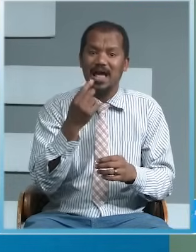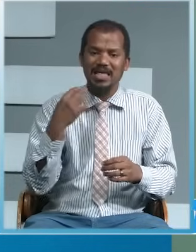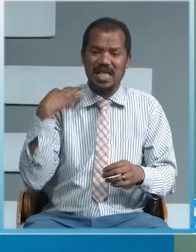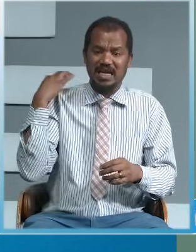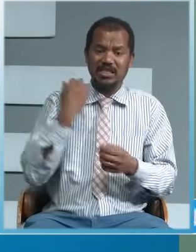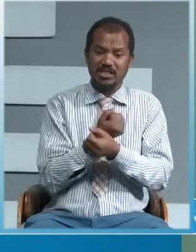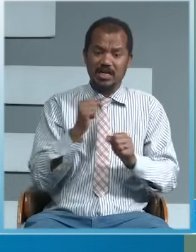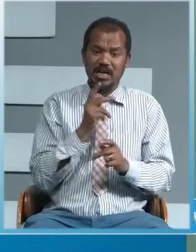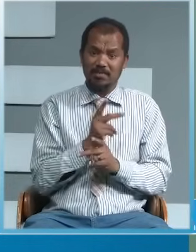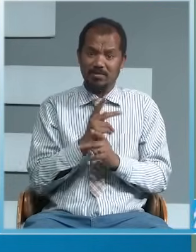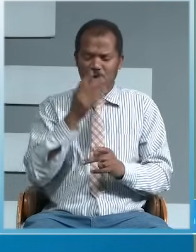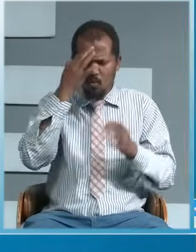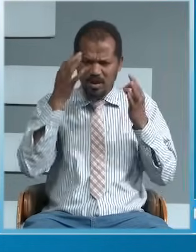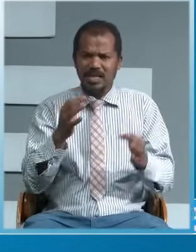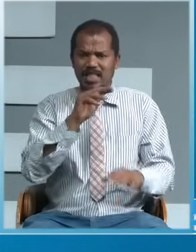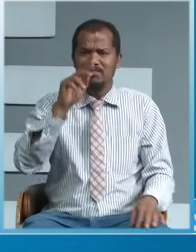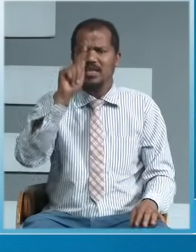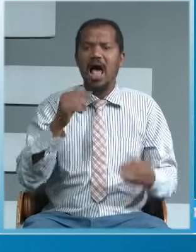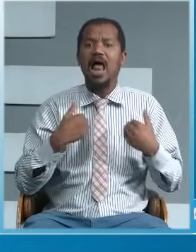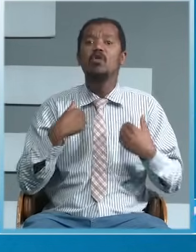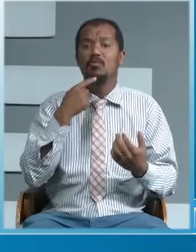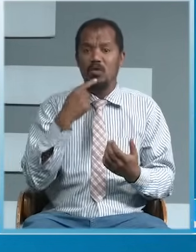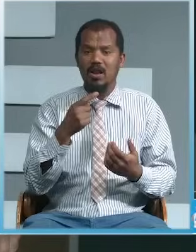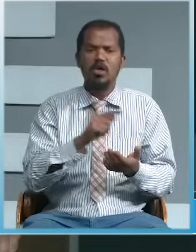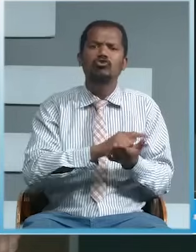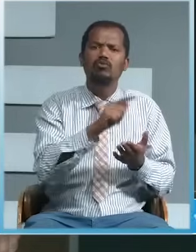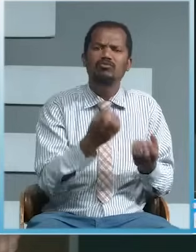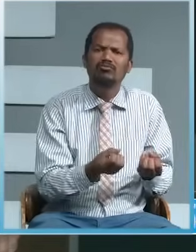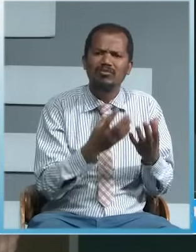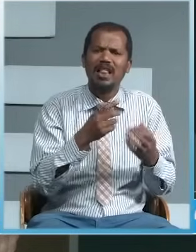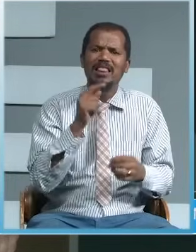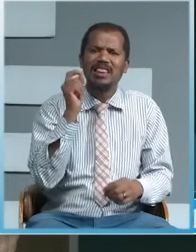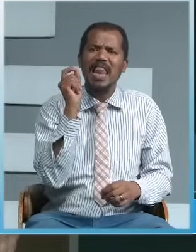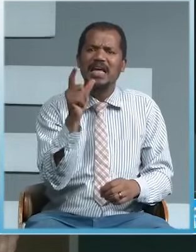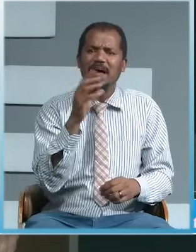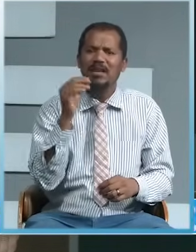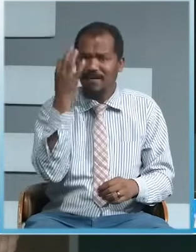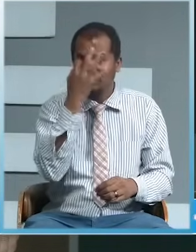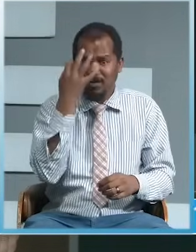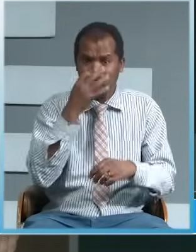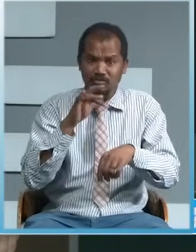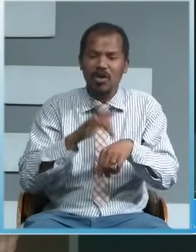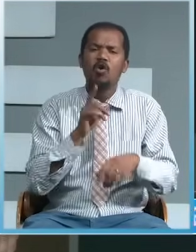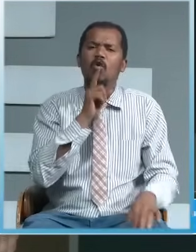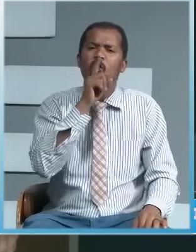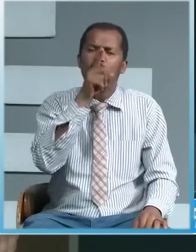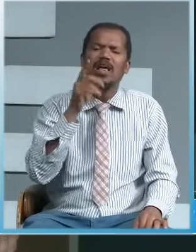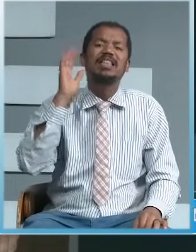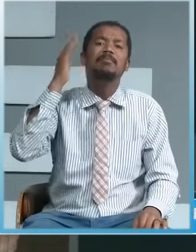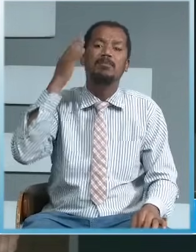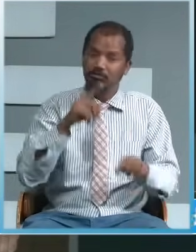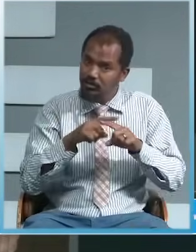መጠበቅ የግላችን ደህንነት ለመጠበቅ ወሳኝ ሚና አለው ብሏል። ከሰሞኑ በርካታ ቴሌግራም እና ፌስቡክ አካውንቶች ላይ